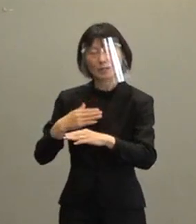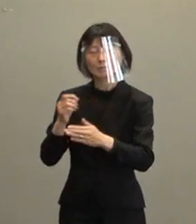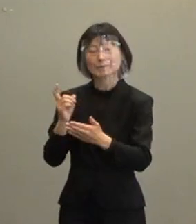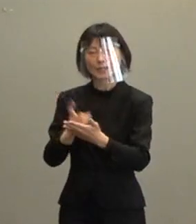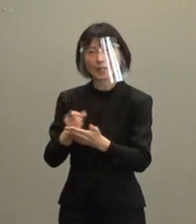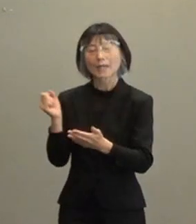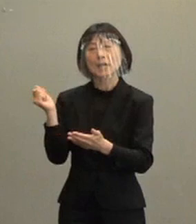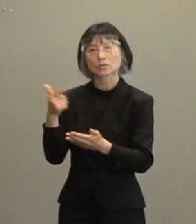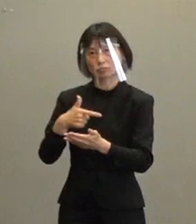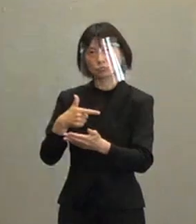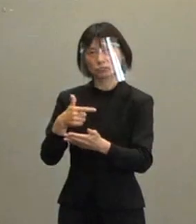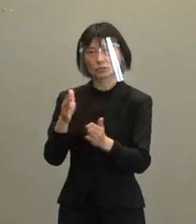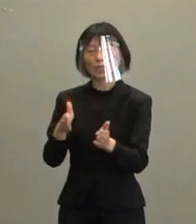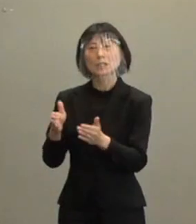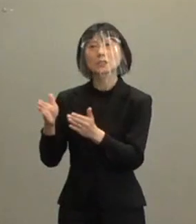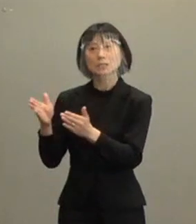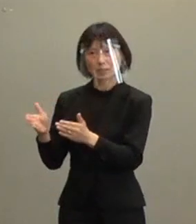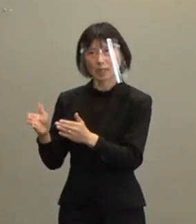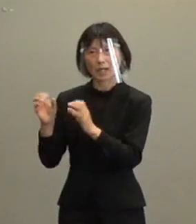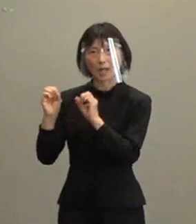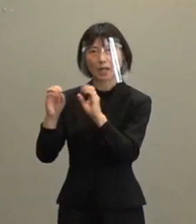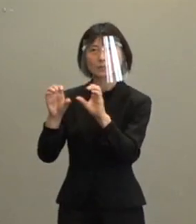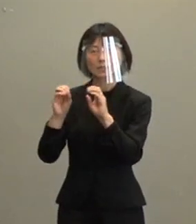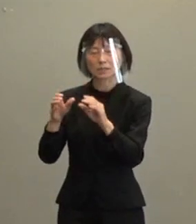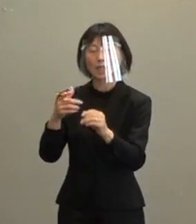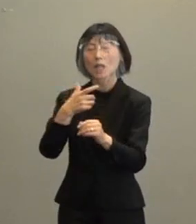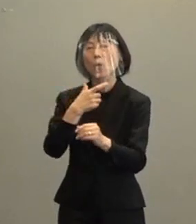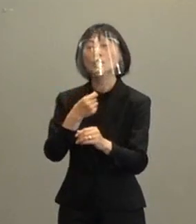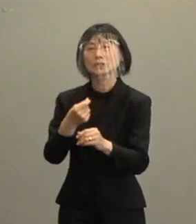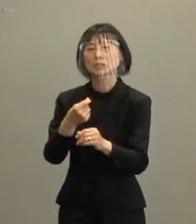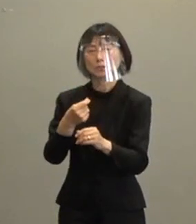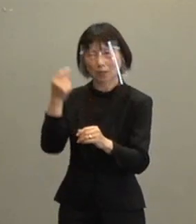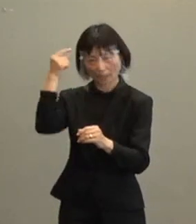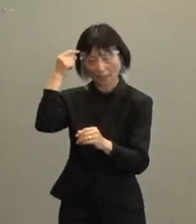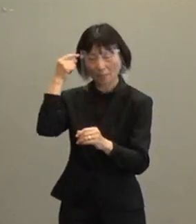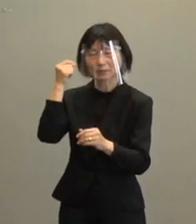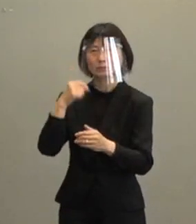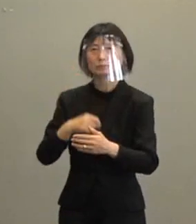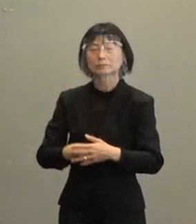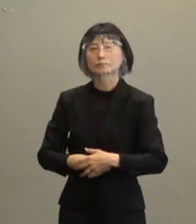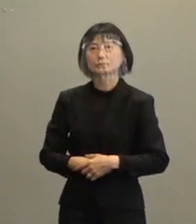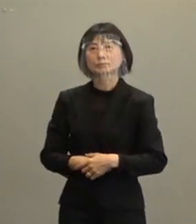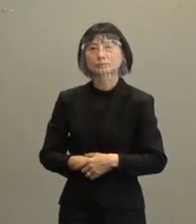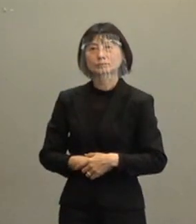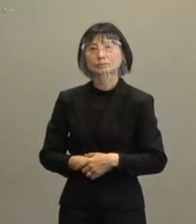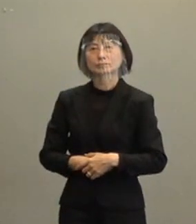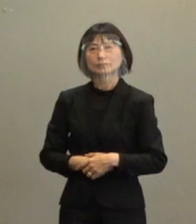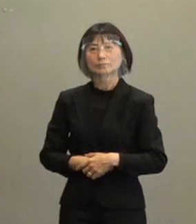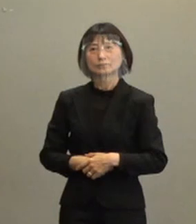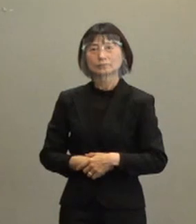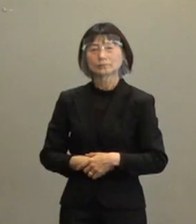く整理し発信をしていただきたいというふうに思います。